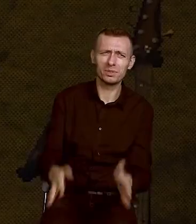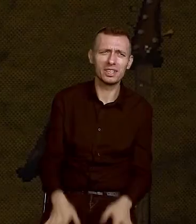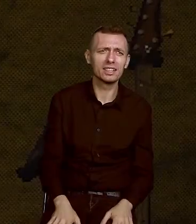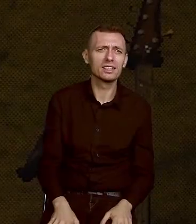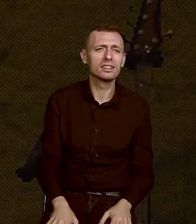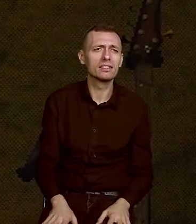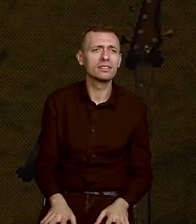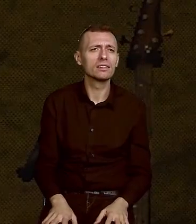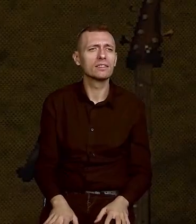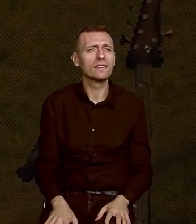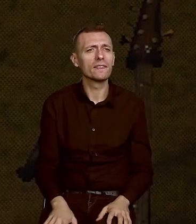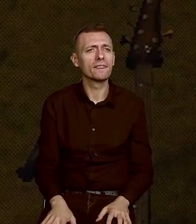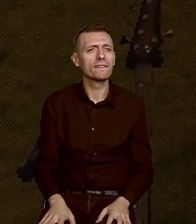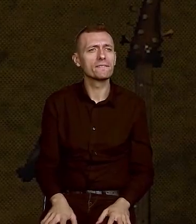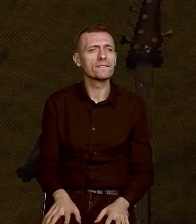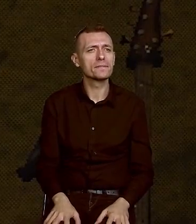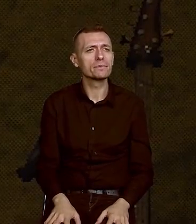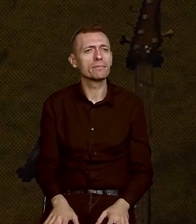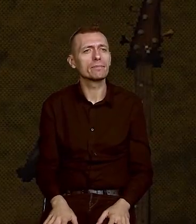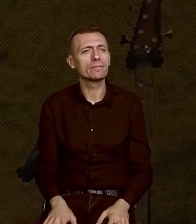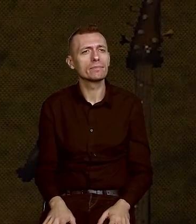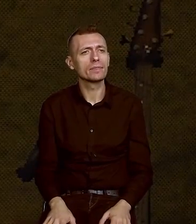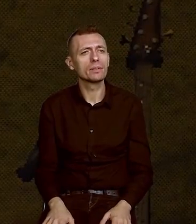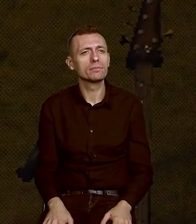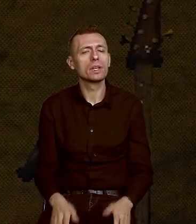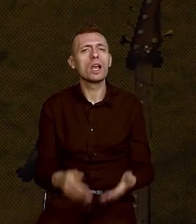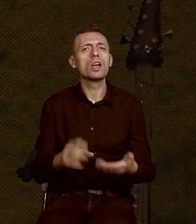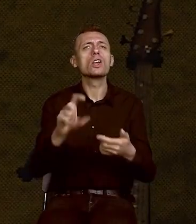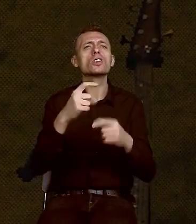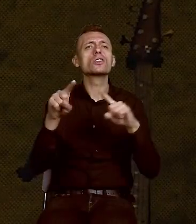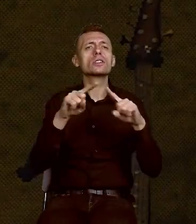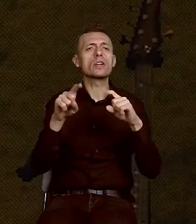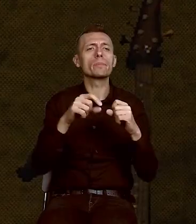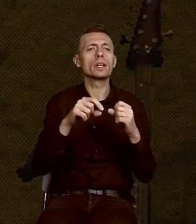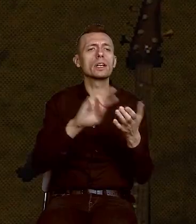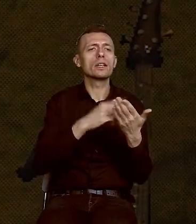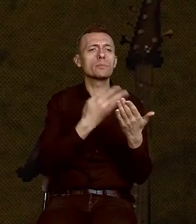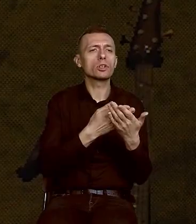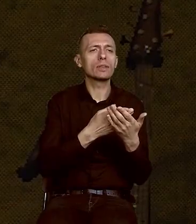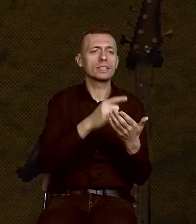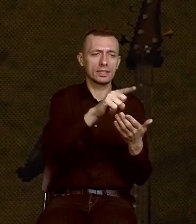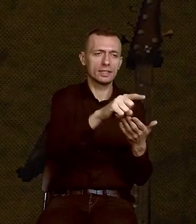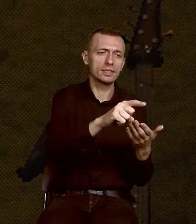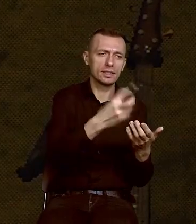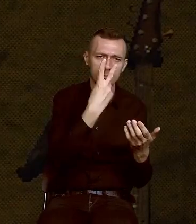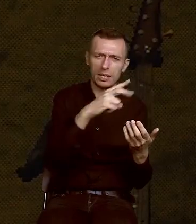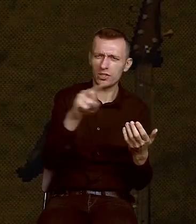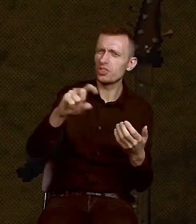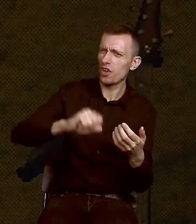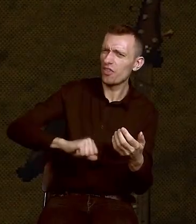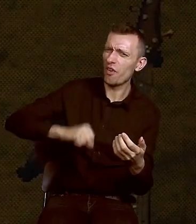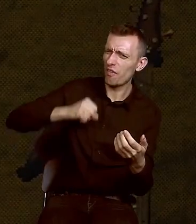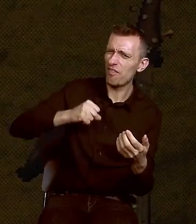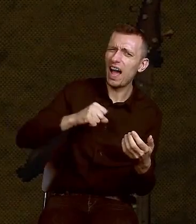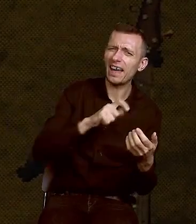ciebie, dla mnie wcale nie musi być pociągające. A to, co mnie nęci, nie musi